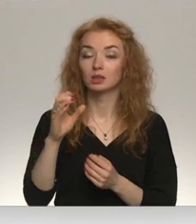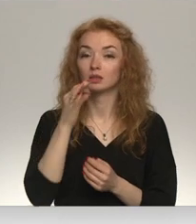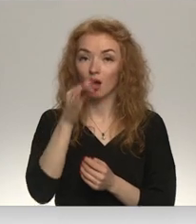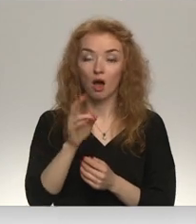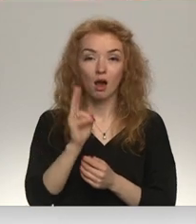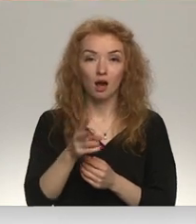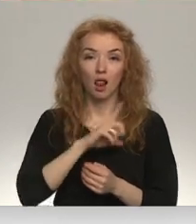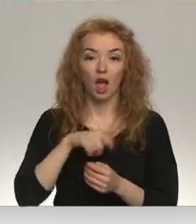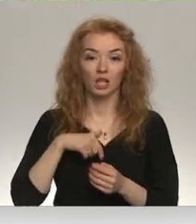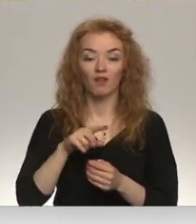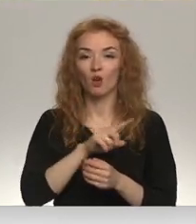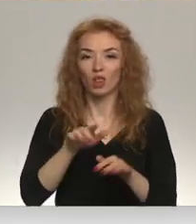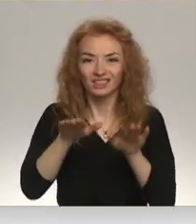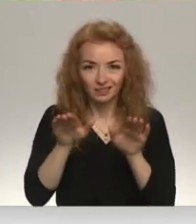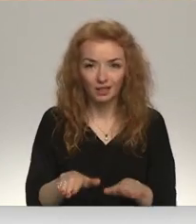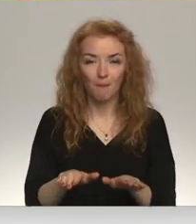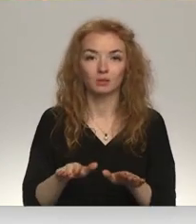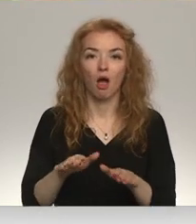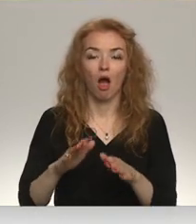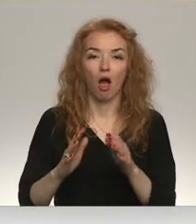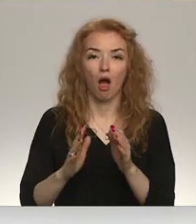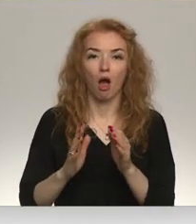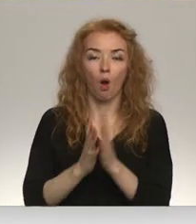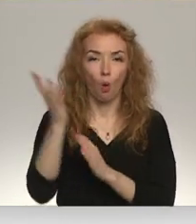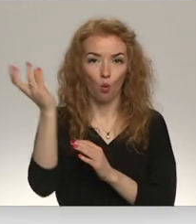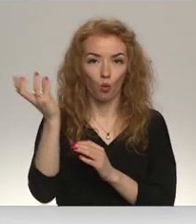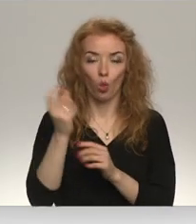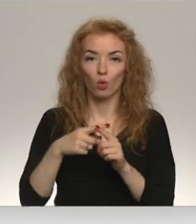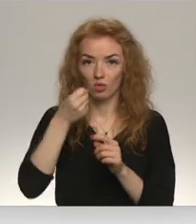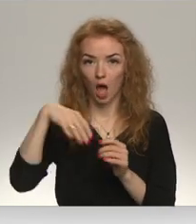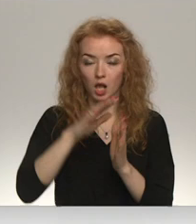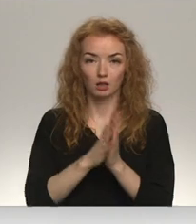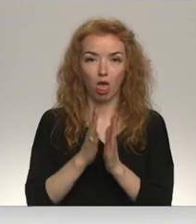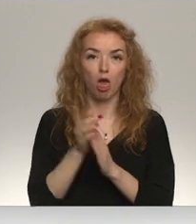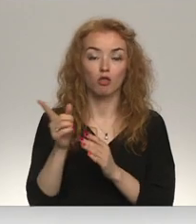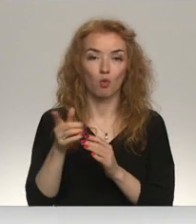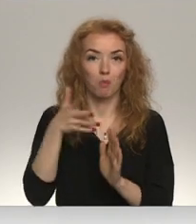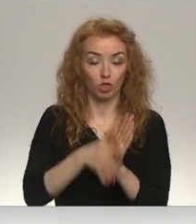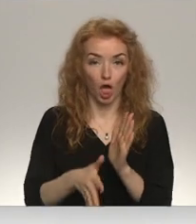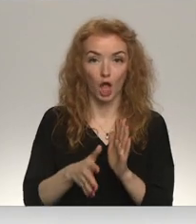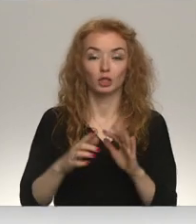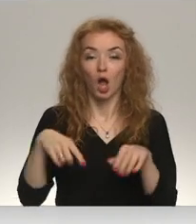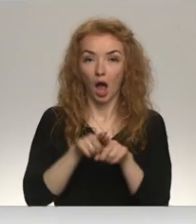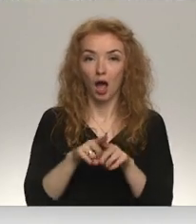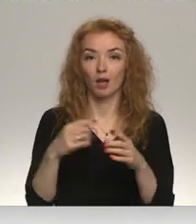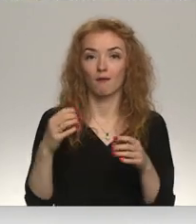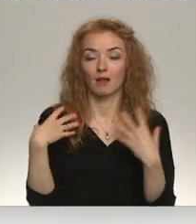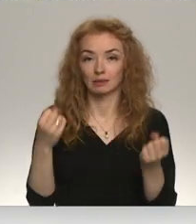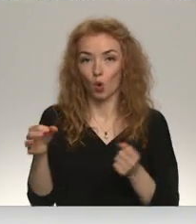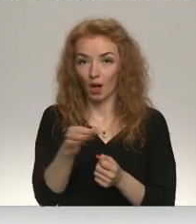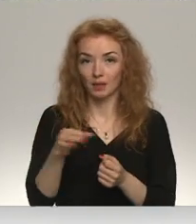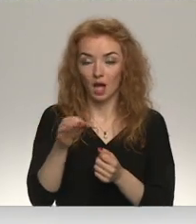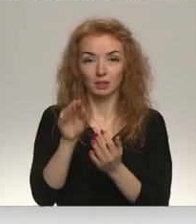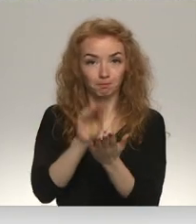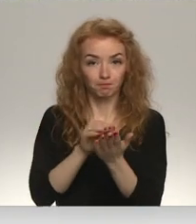nevien zemākais augļu un dārzeņu patēriņu rādītājs Eiropas Savienībā, bet kā jau norādījuši dažādas Pasaules veselības organizācijas,